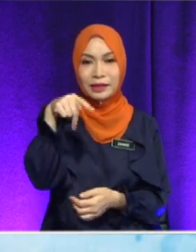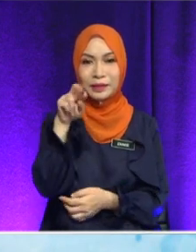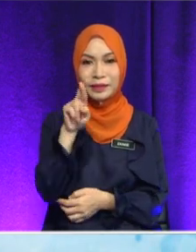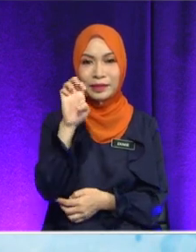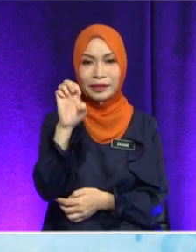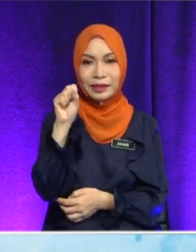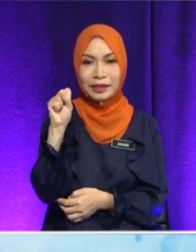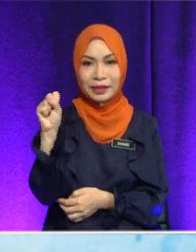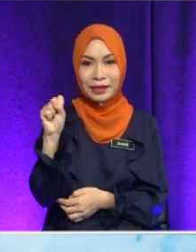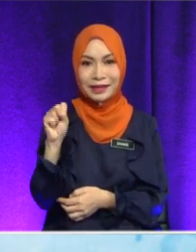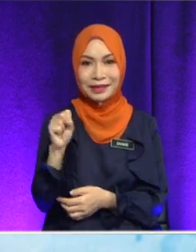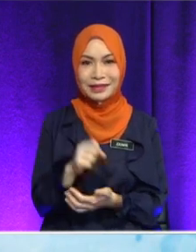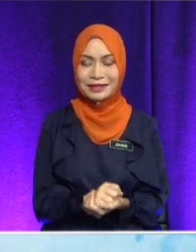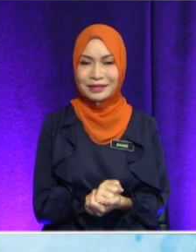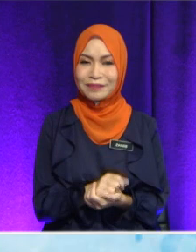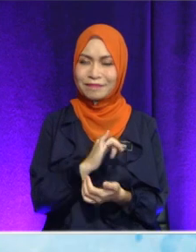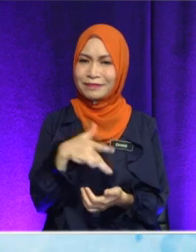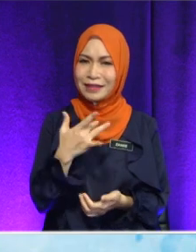ini adalah